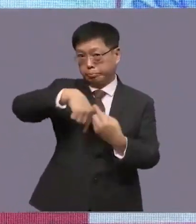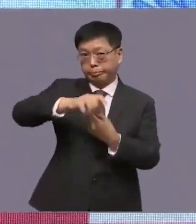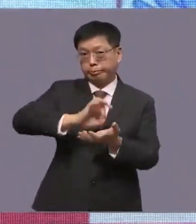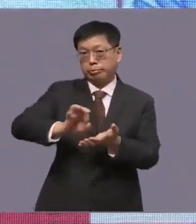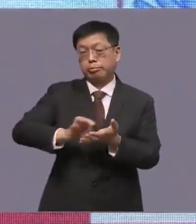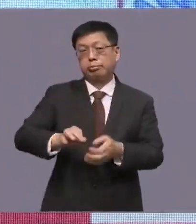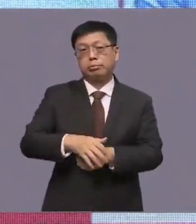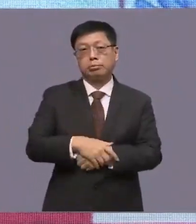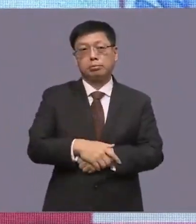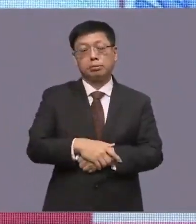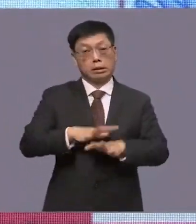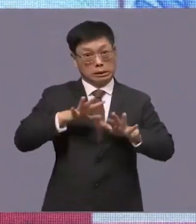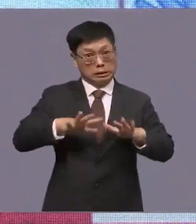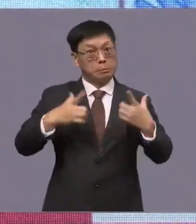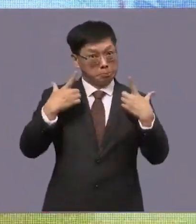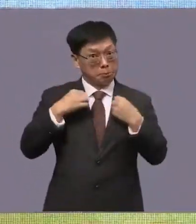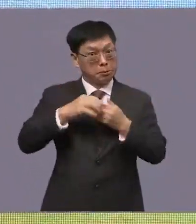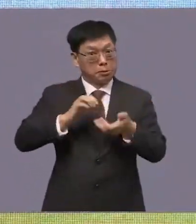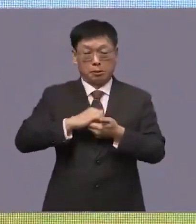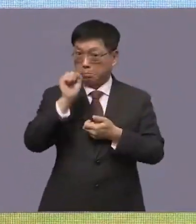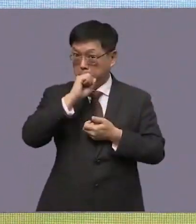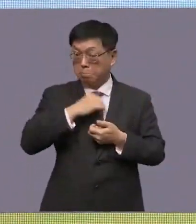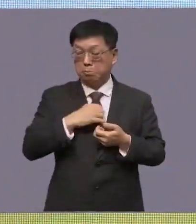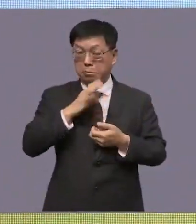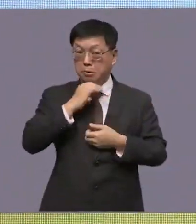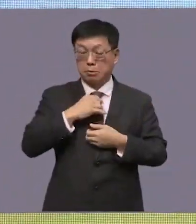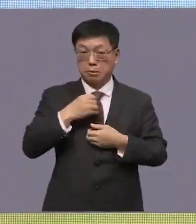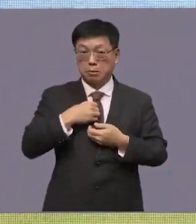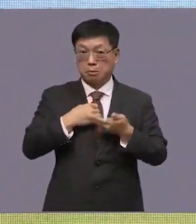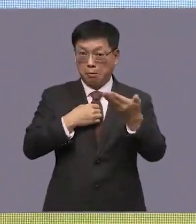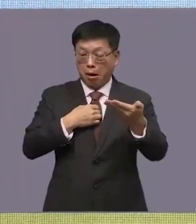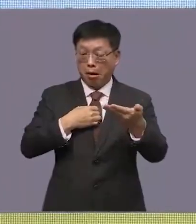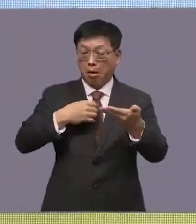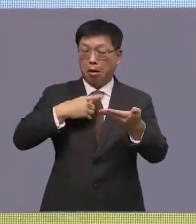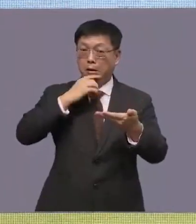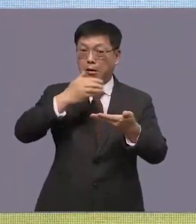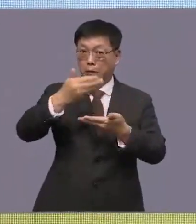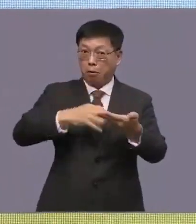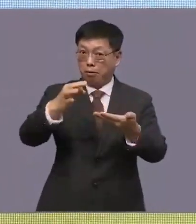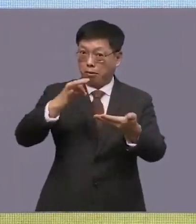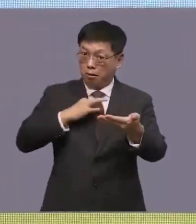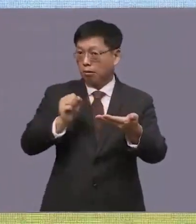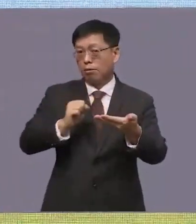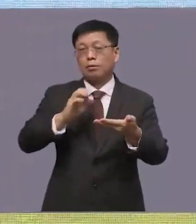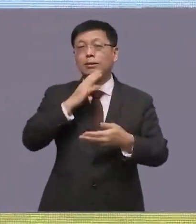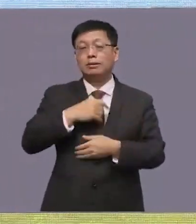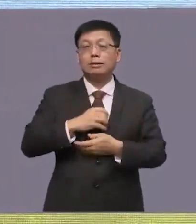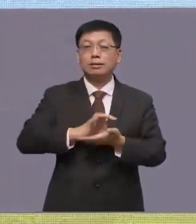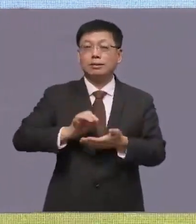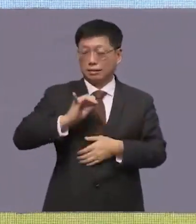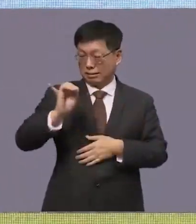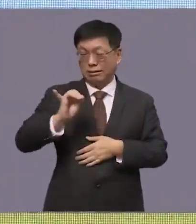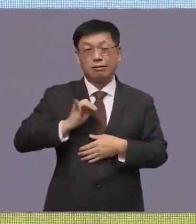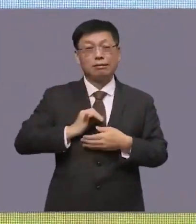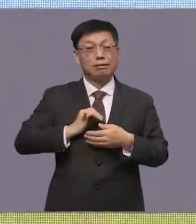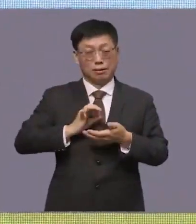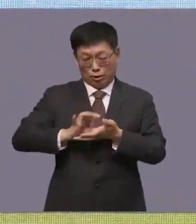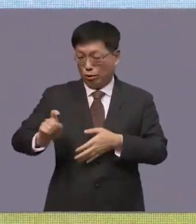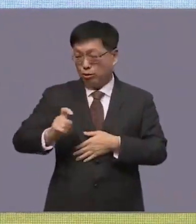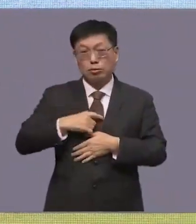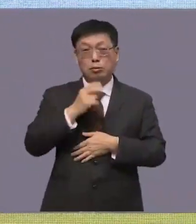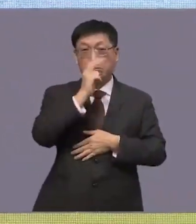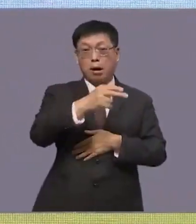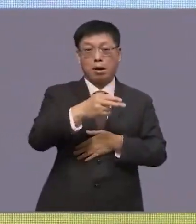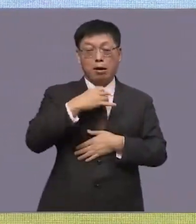定不可以找零，但这是你不能拿着1000块花10块钱叫老板店